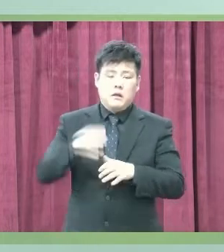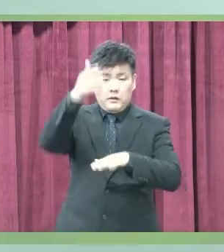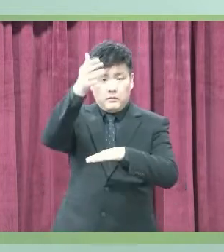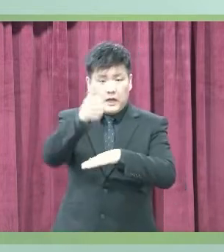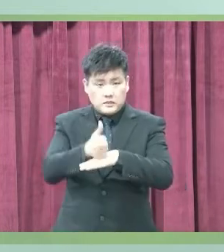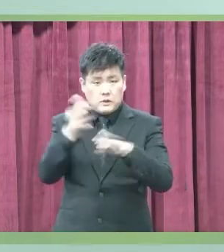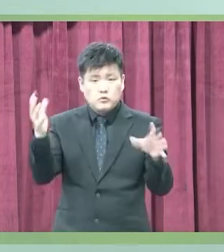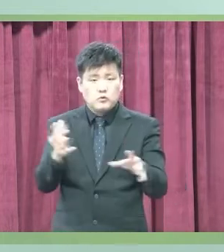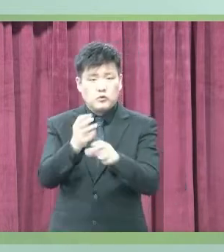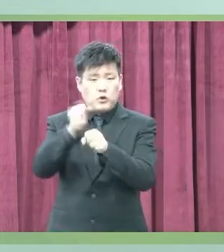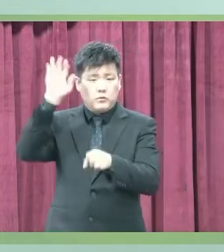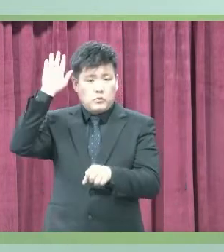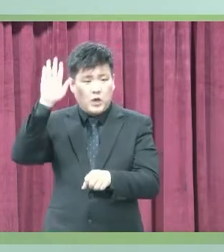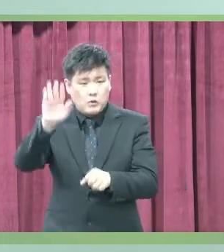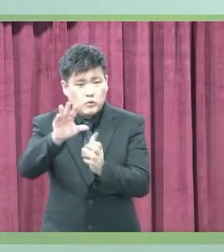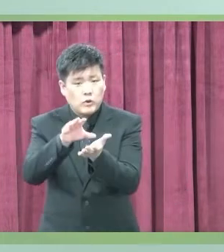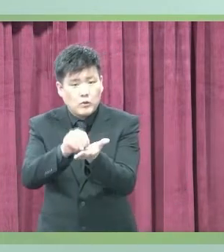마지막으로 요약 및 향후과제입니다.